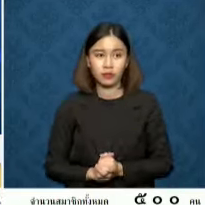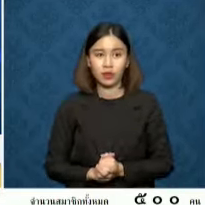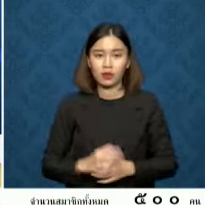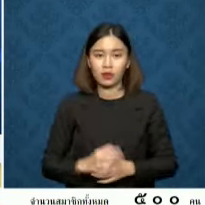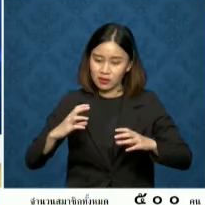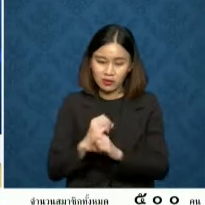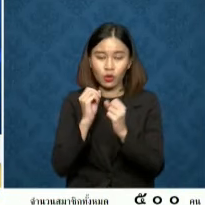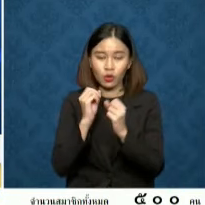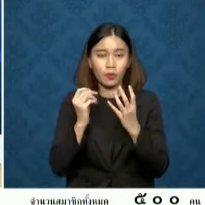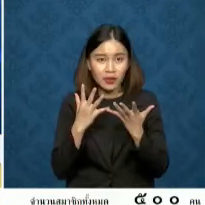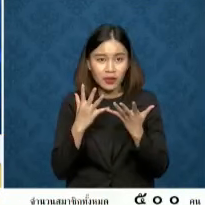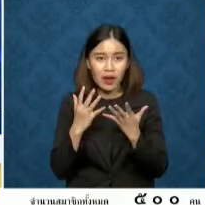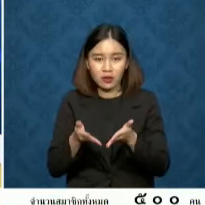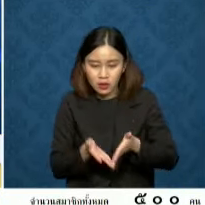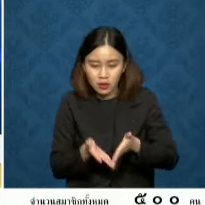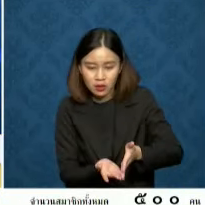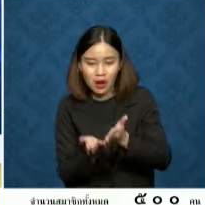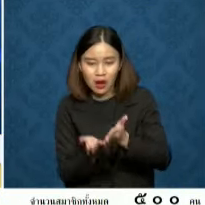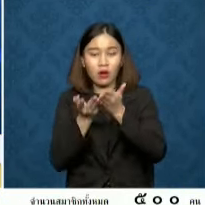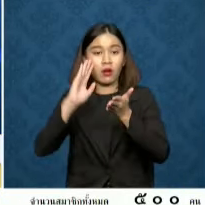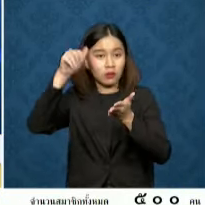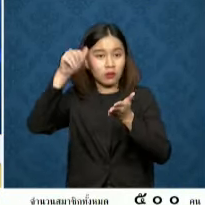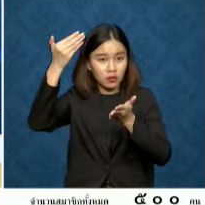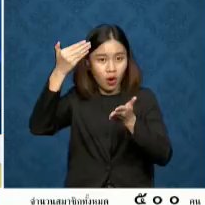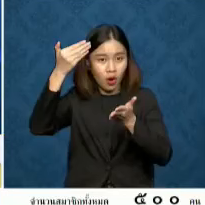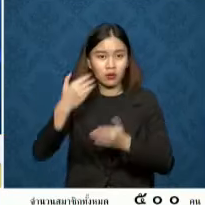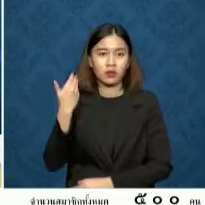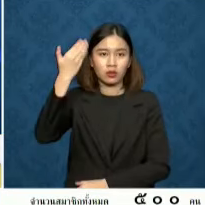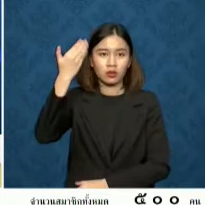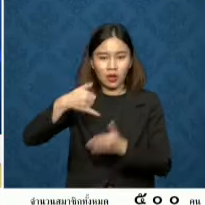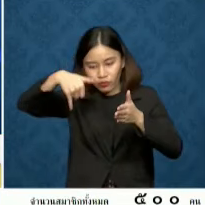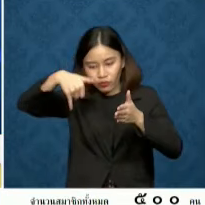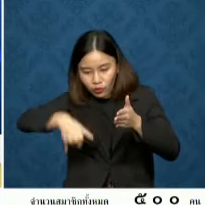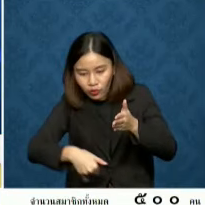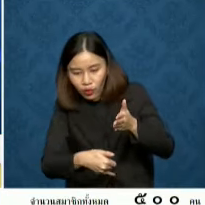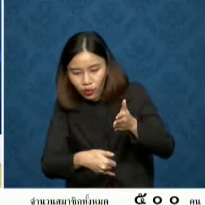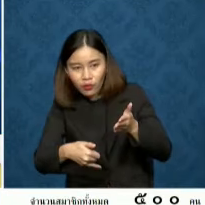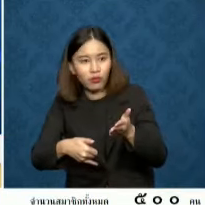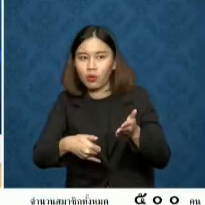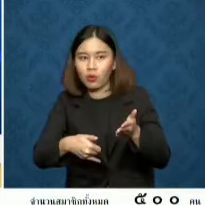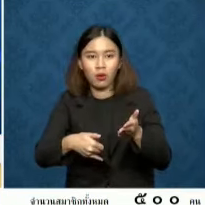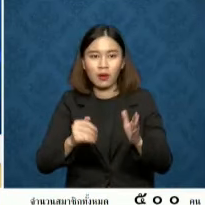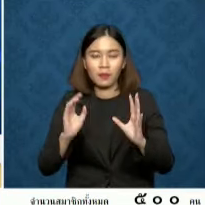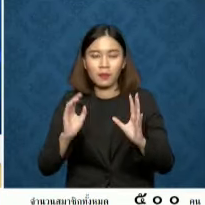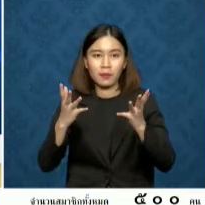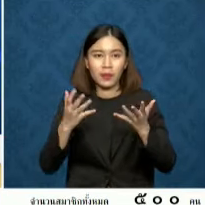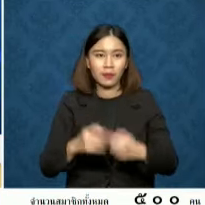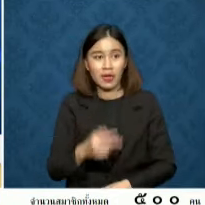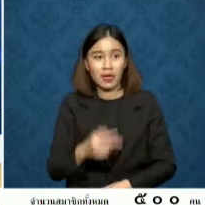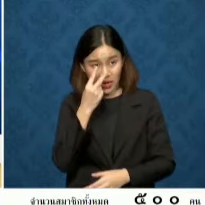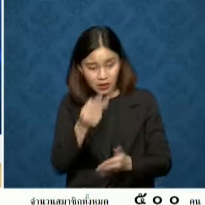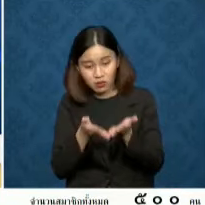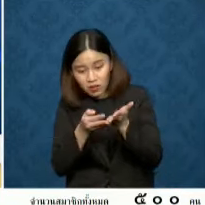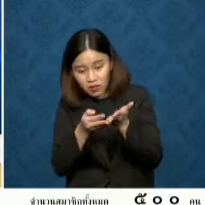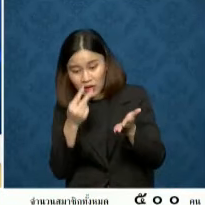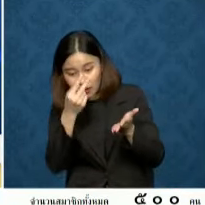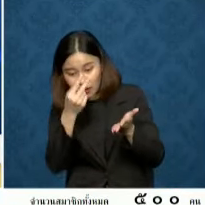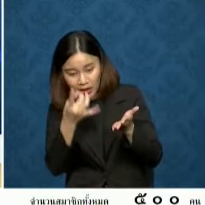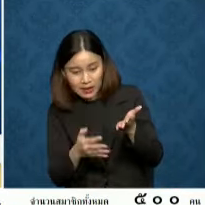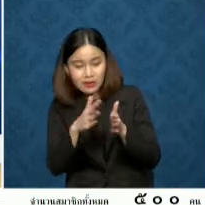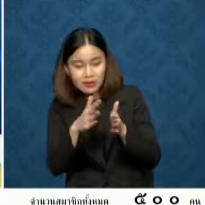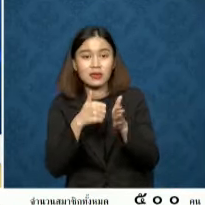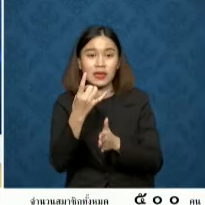ได้ต้องกู้เรือก่อนเท่านั้นตอนนั้นที่ท่านดำลงไปไม่ได้มีเพียงหนาขนาดนี้นี่ท่านเห็นผิวเรือหรอครับเรือสีอะไรครับผมถาม